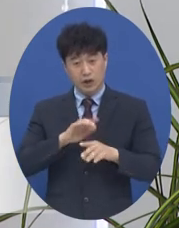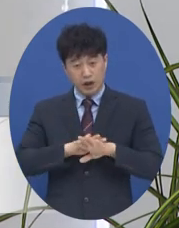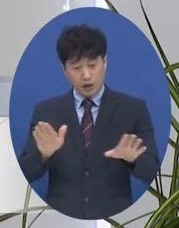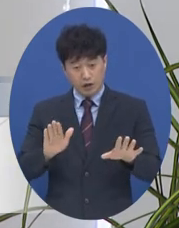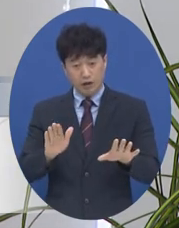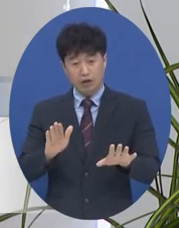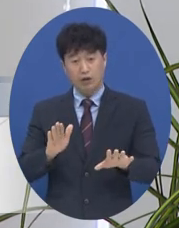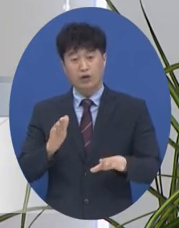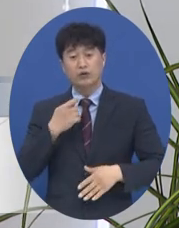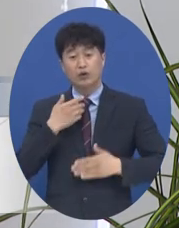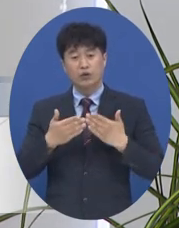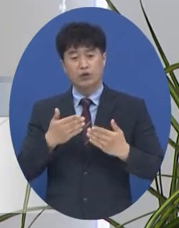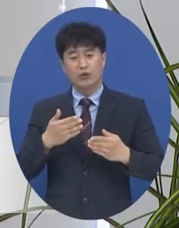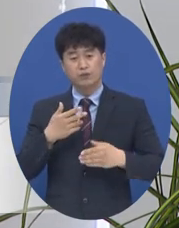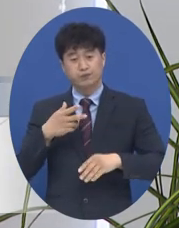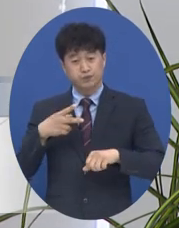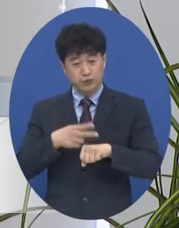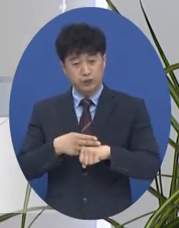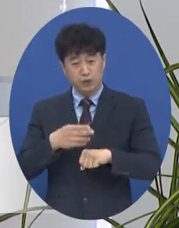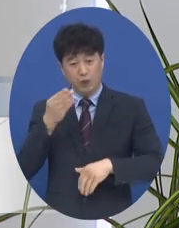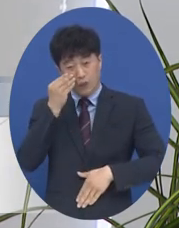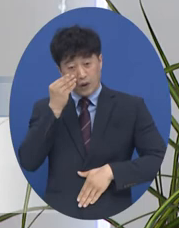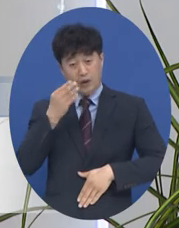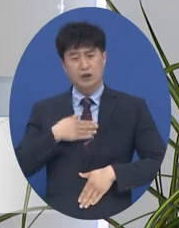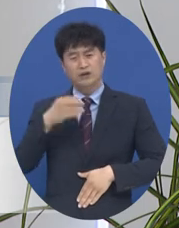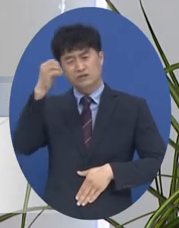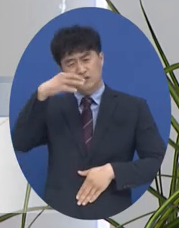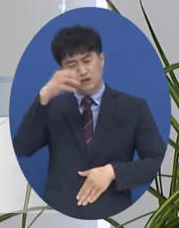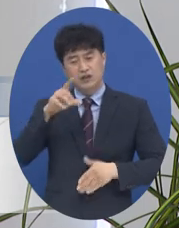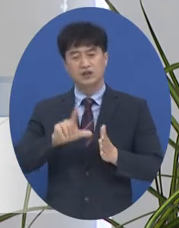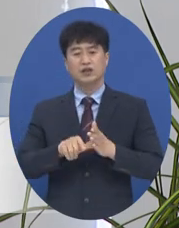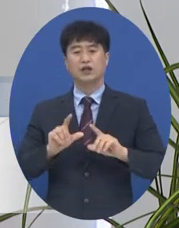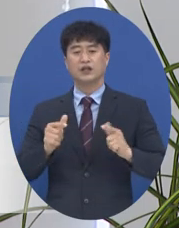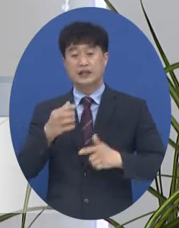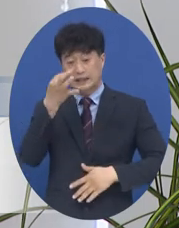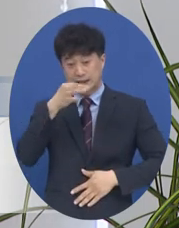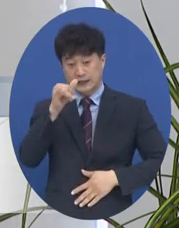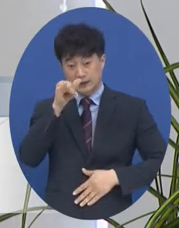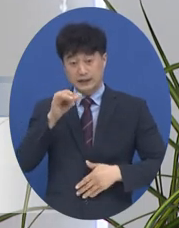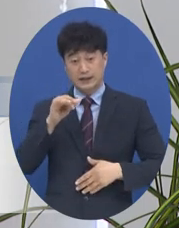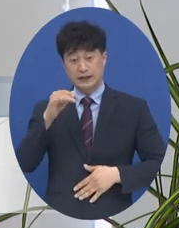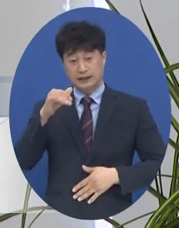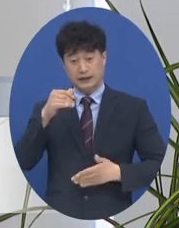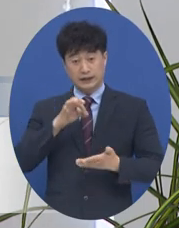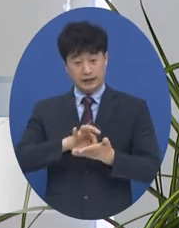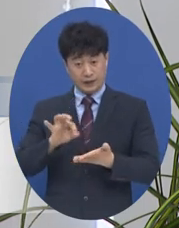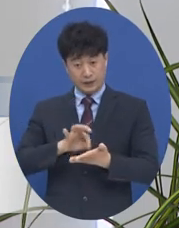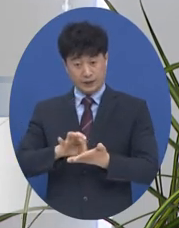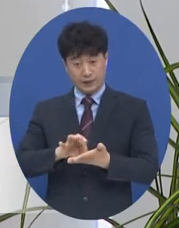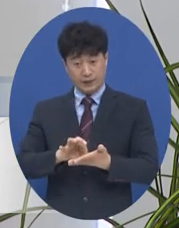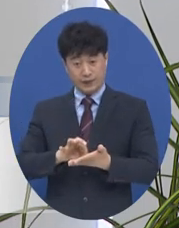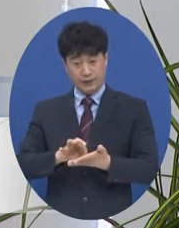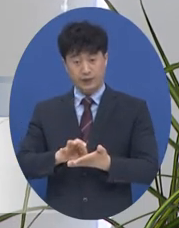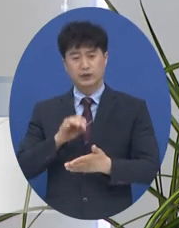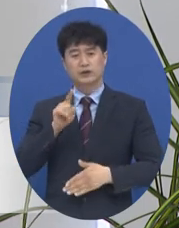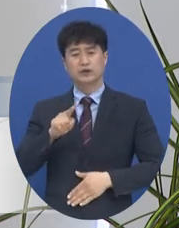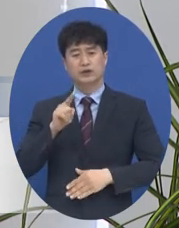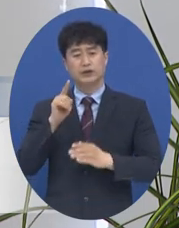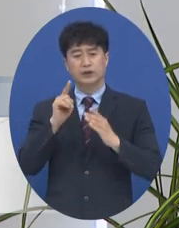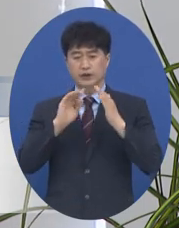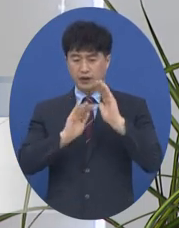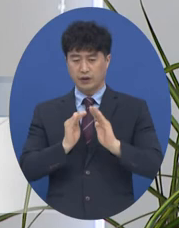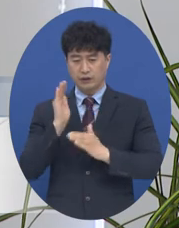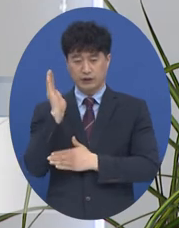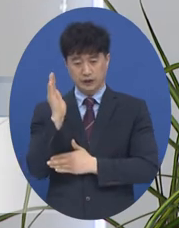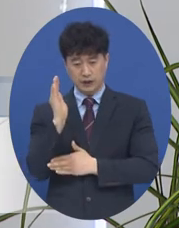경력 공백이 또 나에게 그냥 흘려보내는 시간이 아니라 또 유용한 시간으로 전환해서 사용할 수 있는, 활용될 수